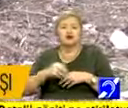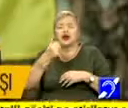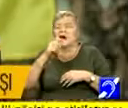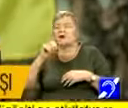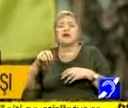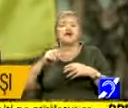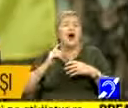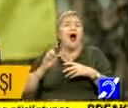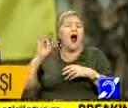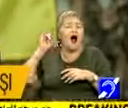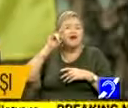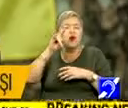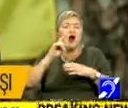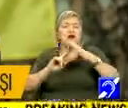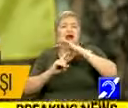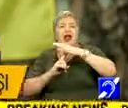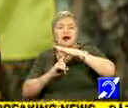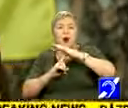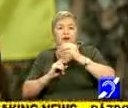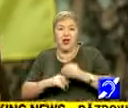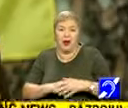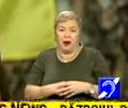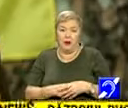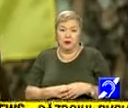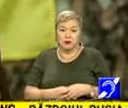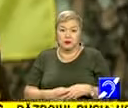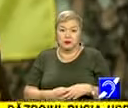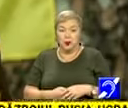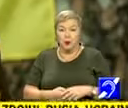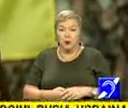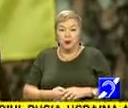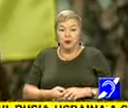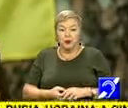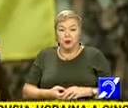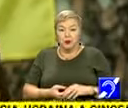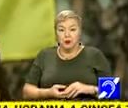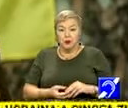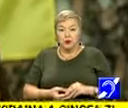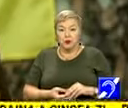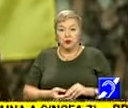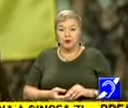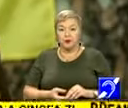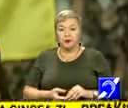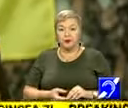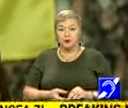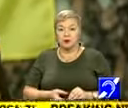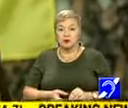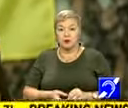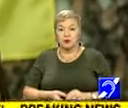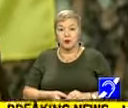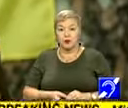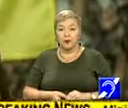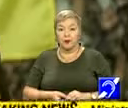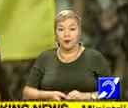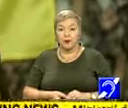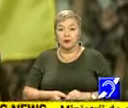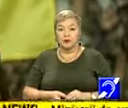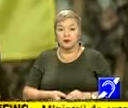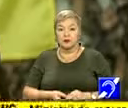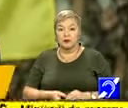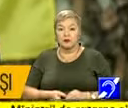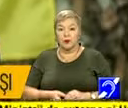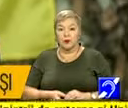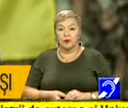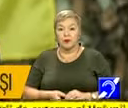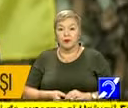elicoptere. Противник деморалізований та несе великі втрати. Станом на сьогодні артилерійським вогнем тільки однієї з українських